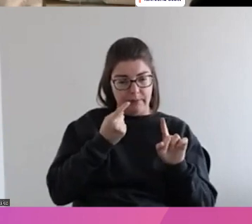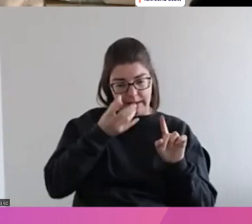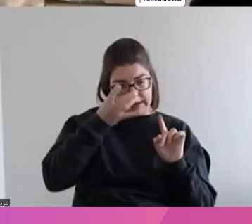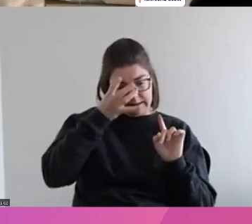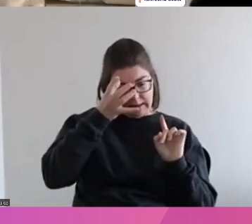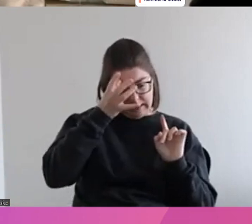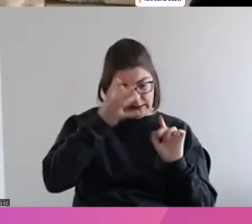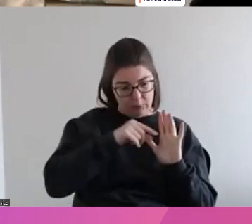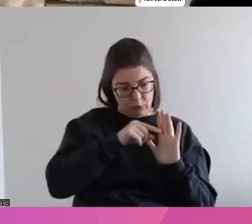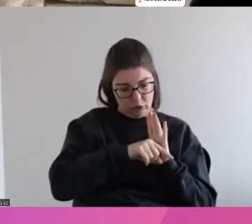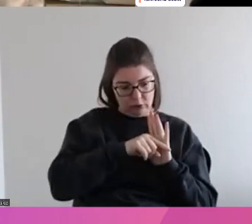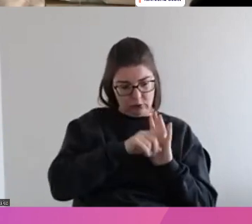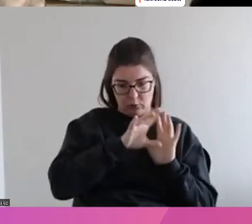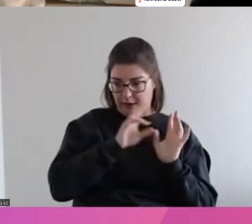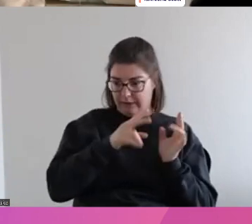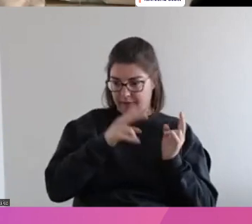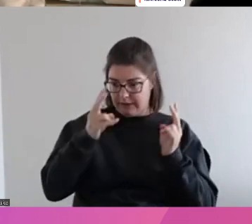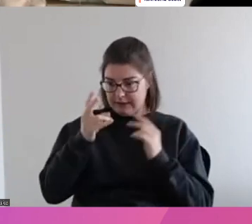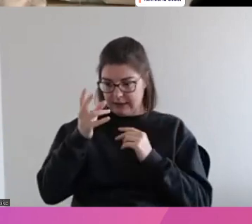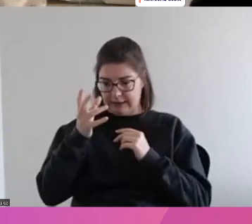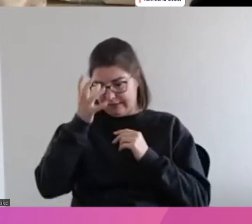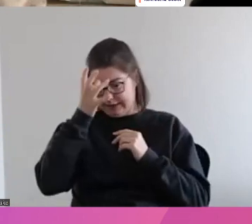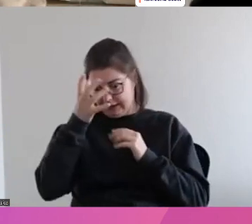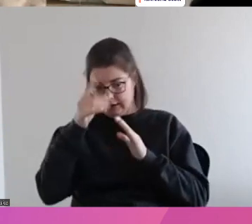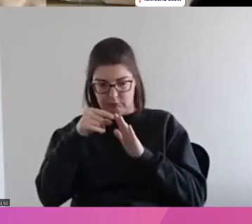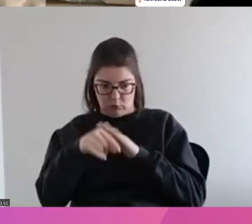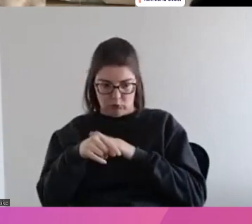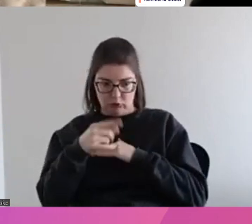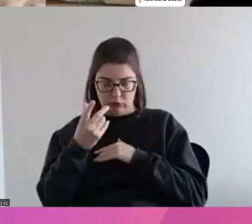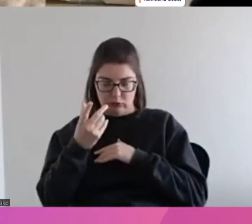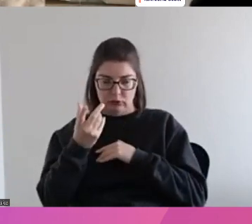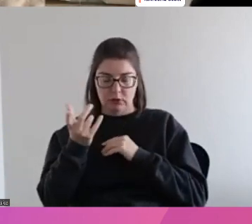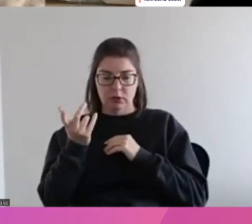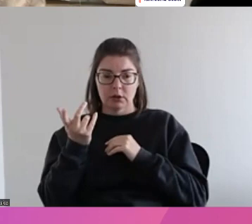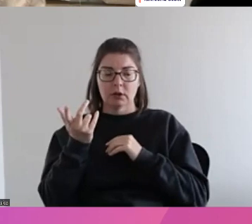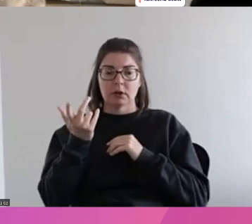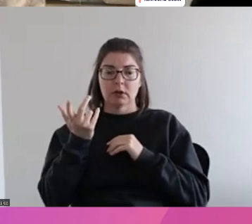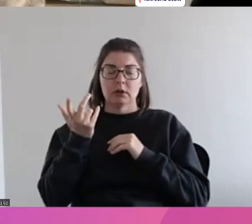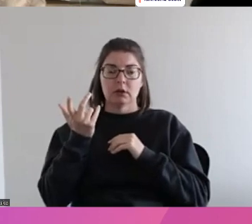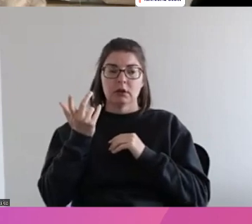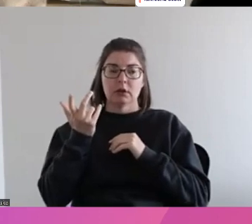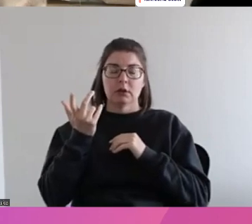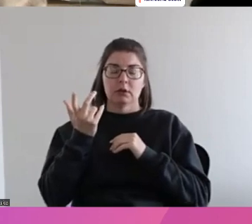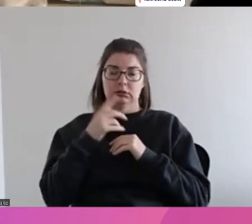été tuée par son père lors d'une visite